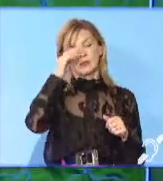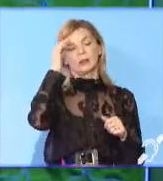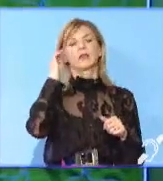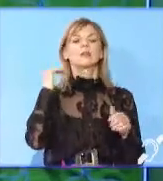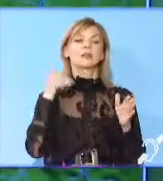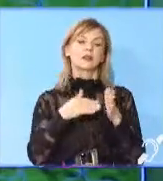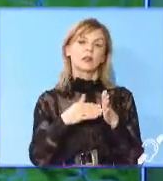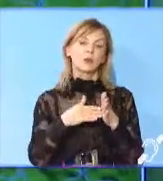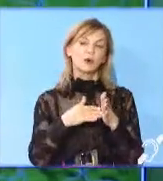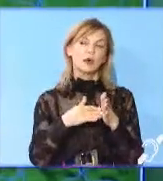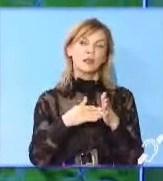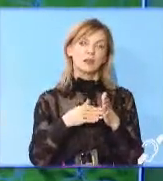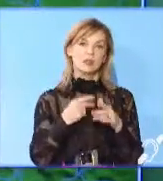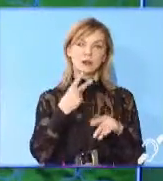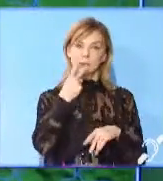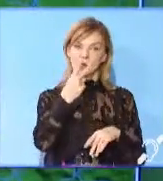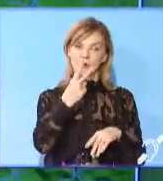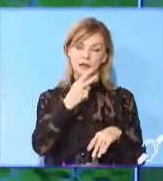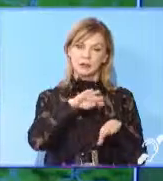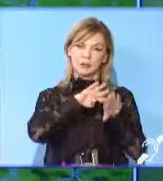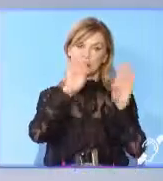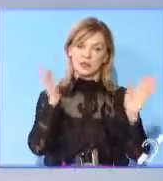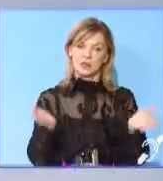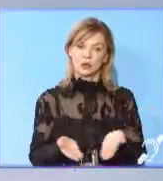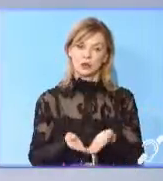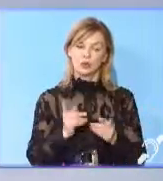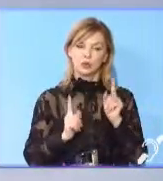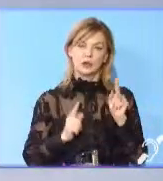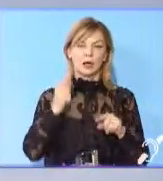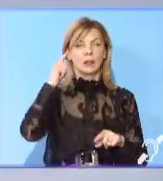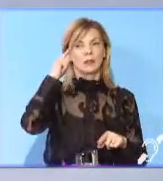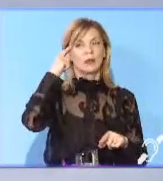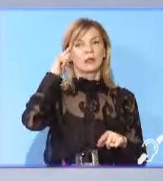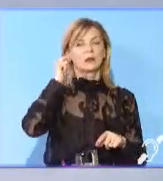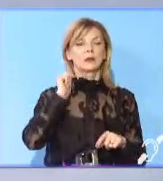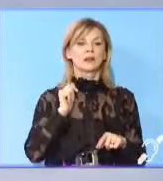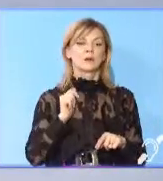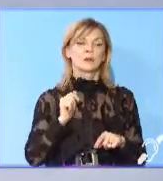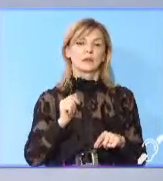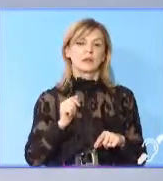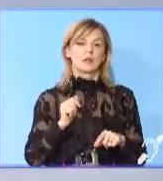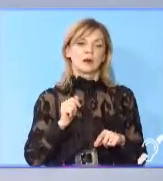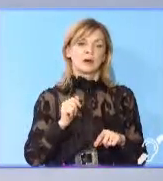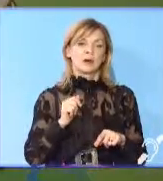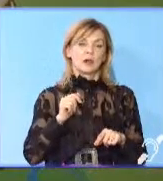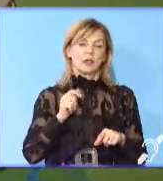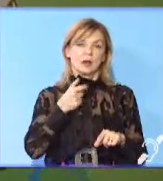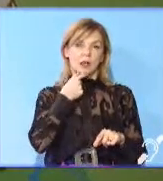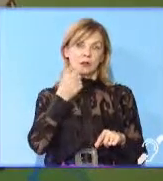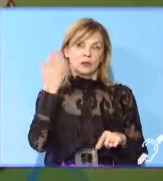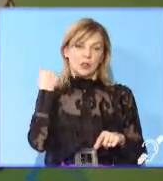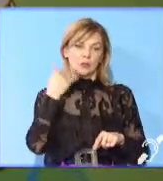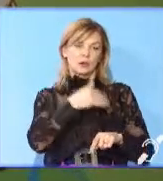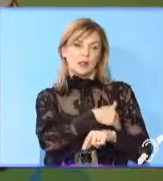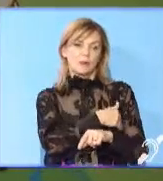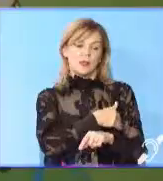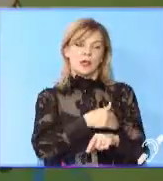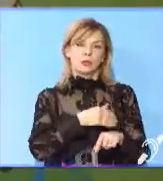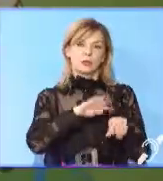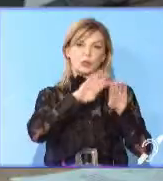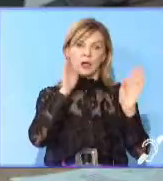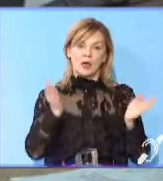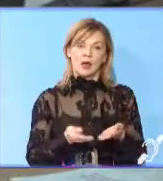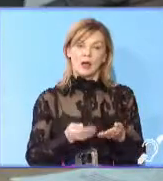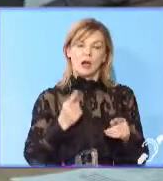Trebuie să privim în ansamblu. Dacă ne gândim că anul trecut temperatura medie globală a